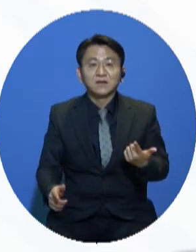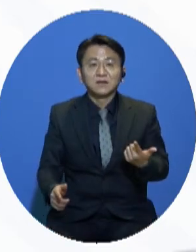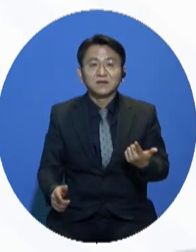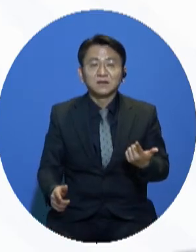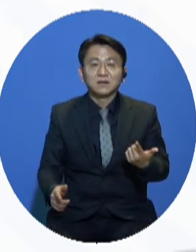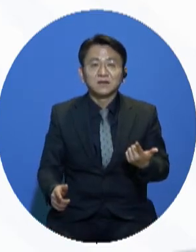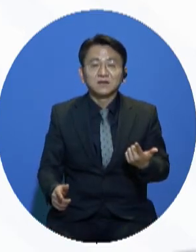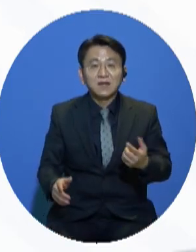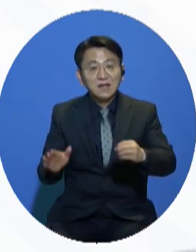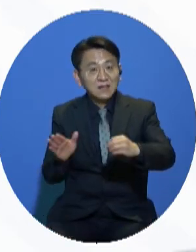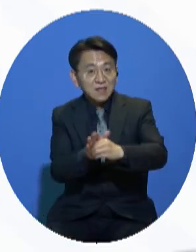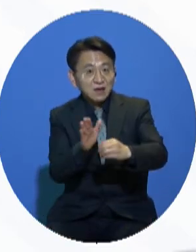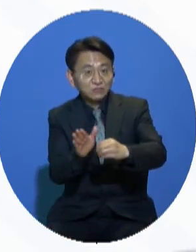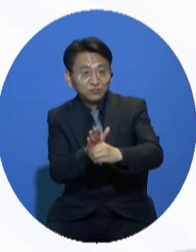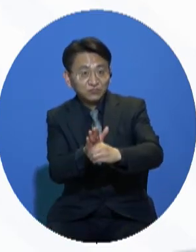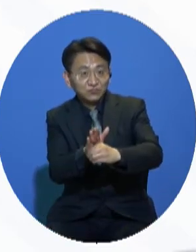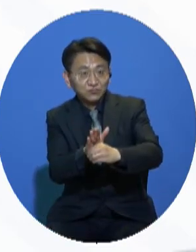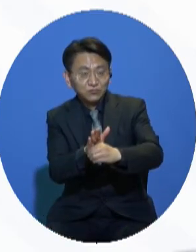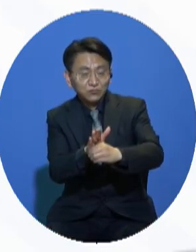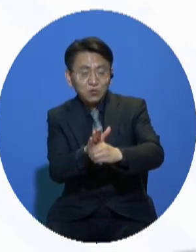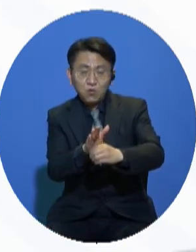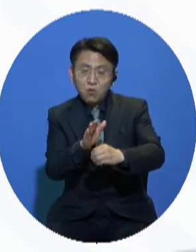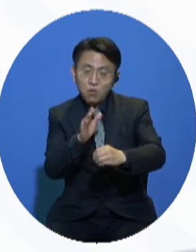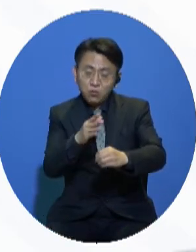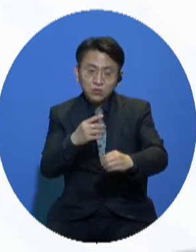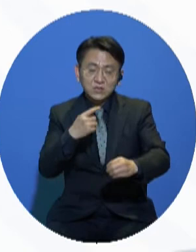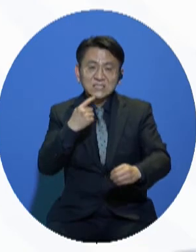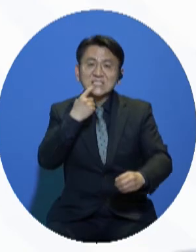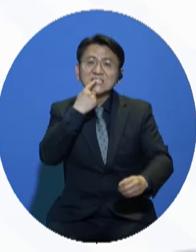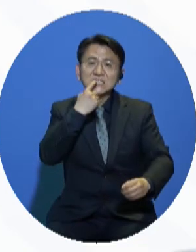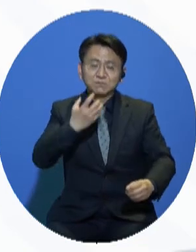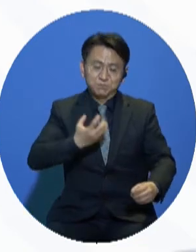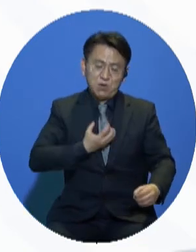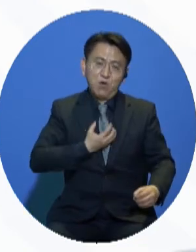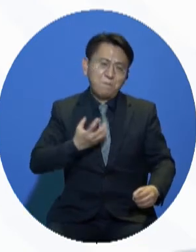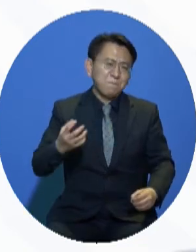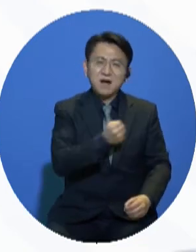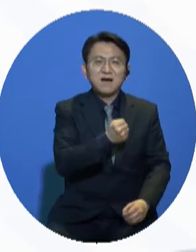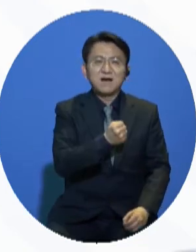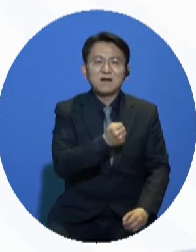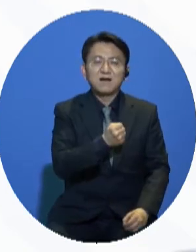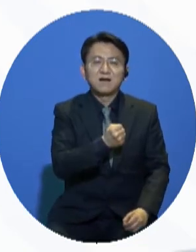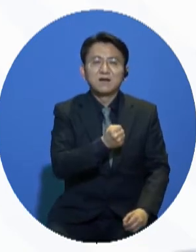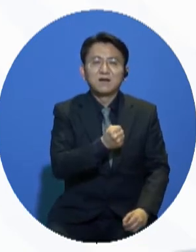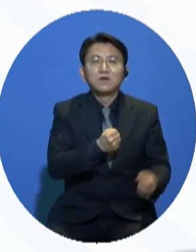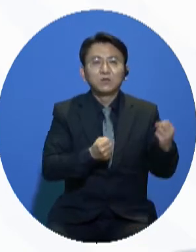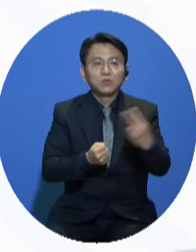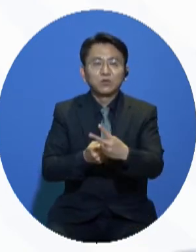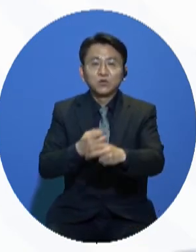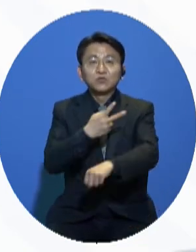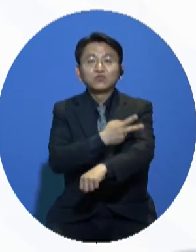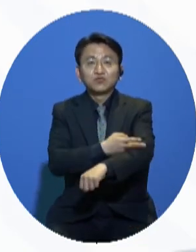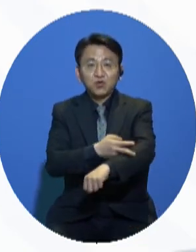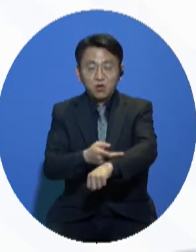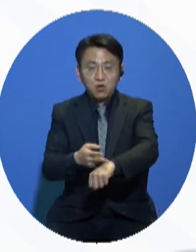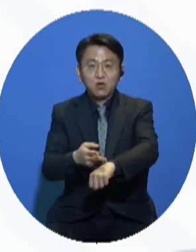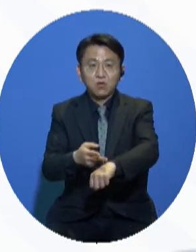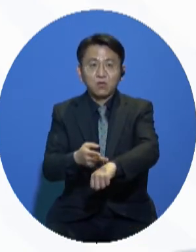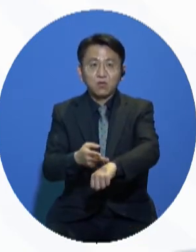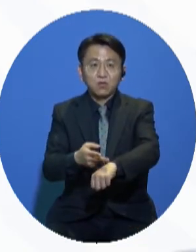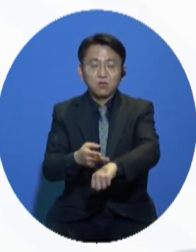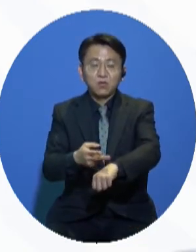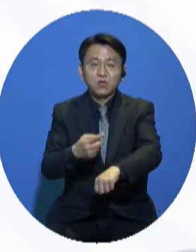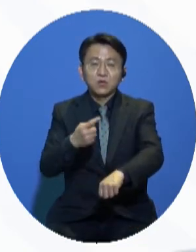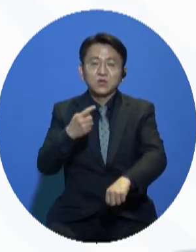won 이 탁구 단일팀은 은메달을 획득하게 되었고 in swimming, sorry. 그리고 수영